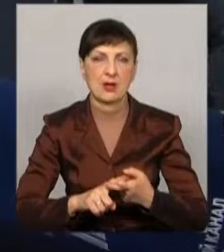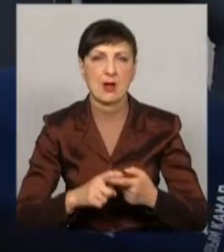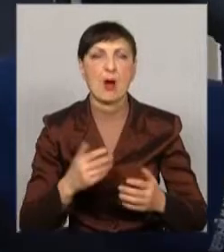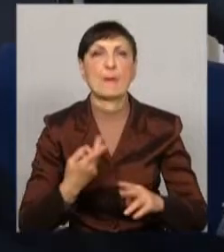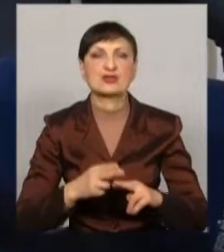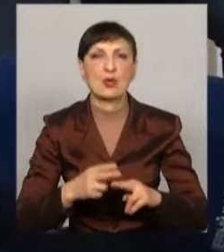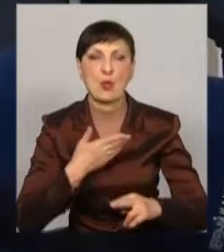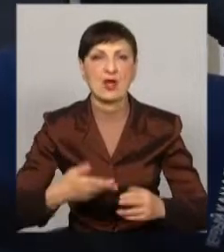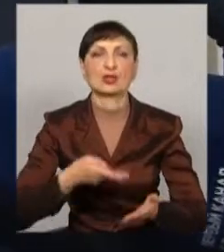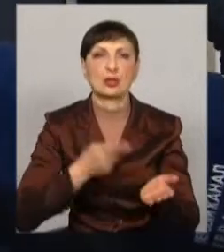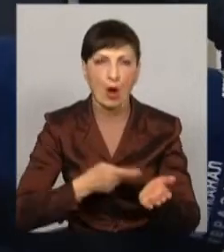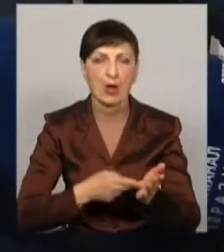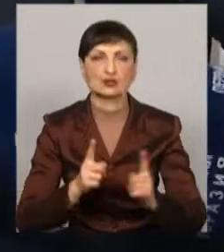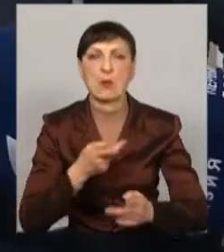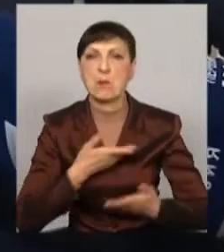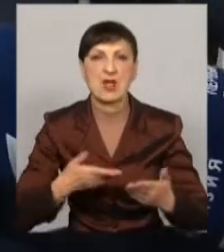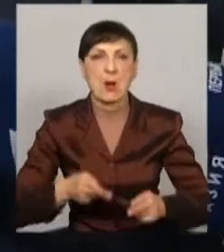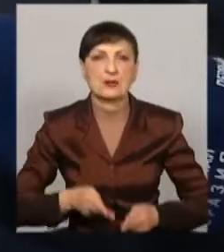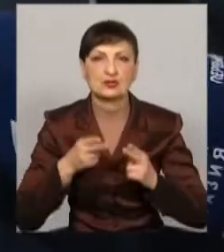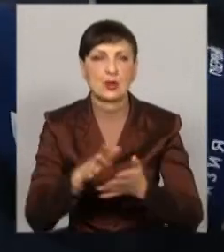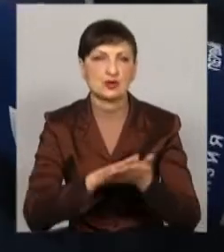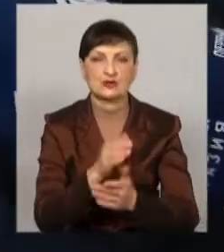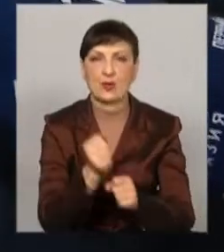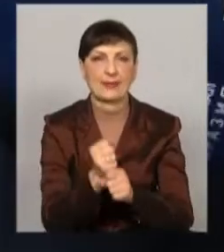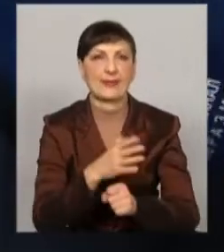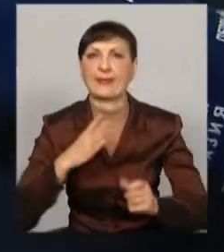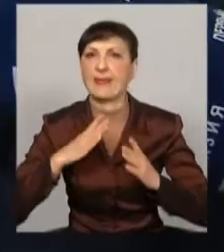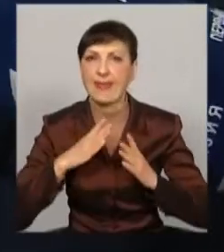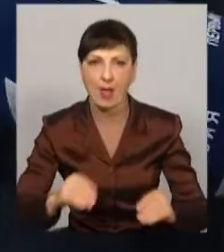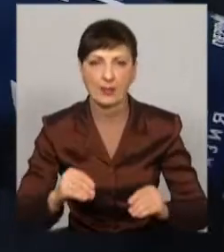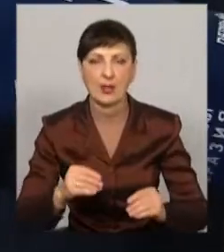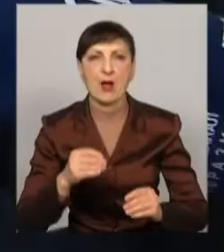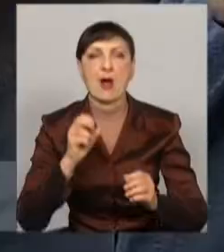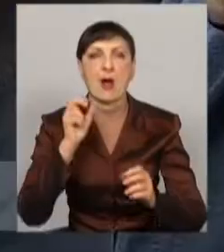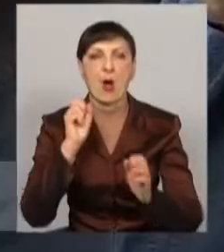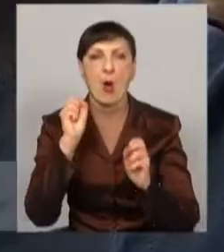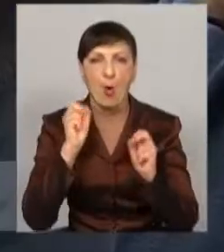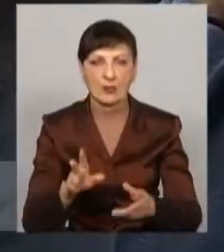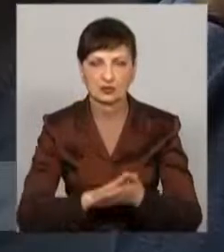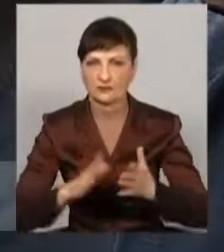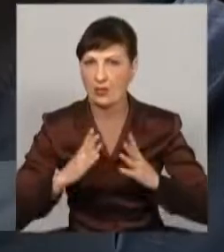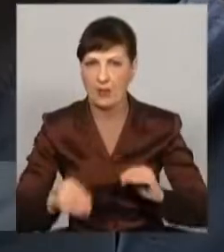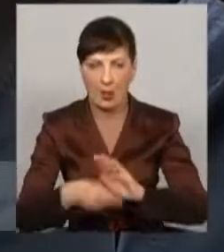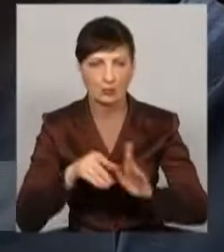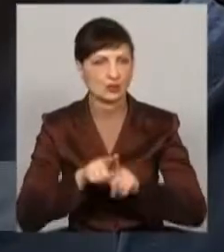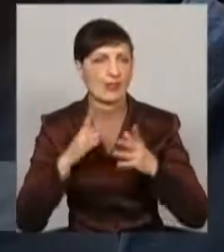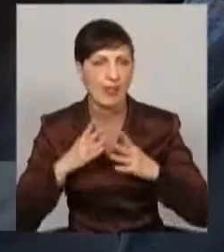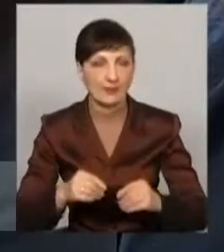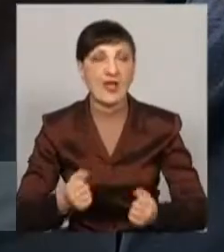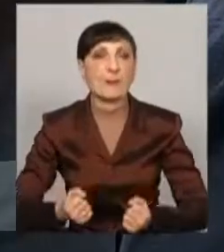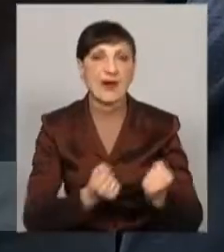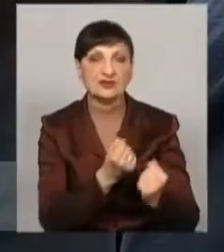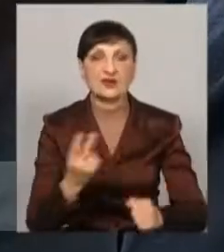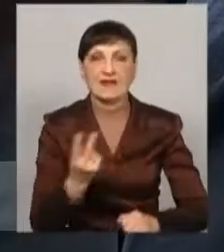мы доказывали и доказываем, что мы никакого преступления не совершали, уголовного, тем более коррупционного. Поддержать Ельжана Абертанова и